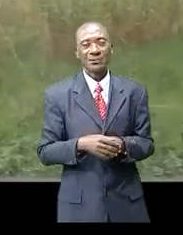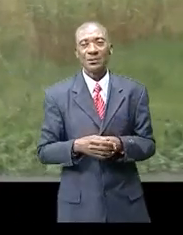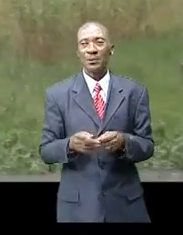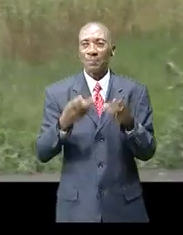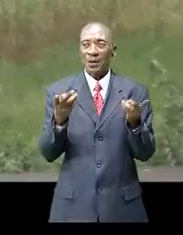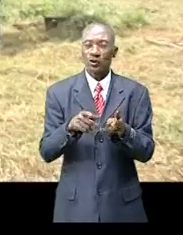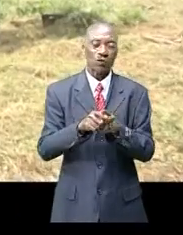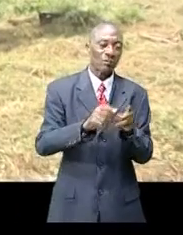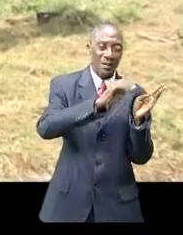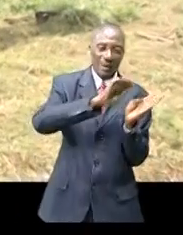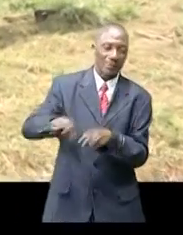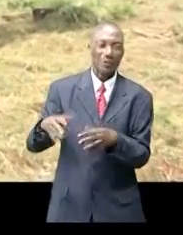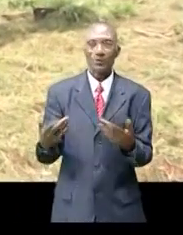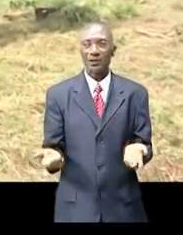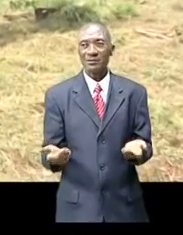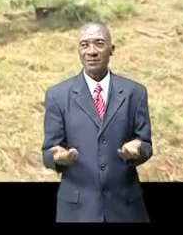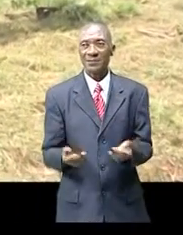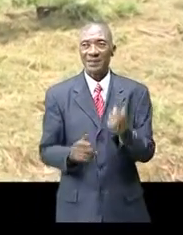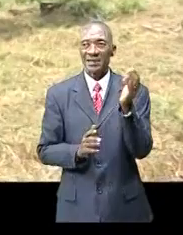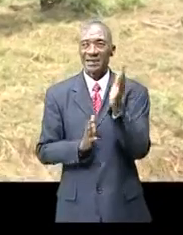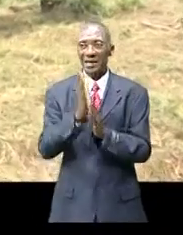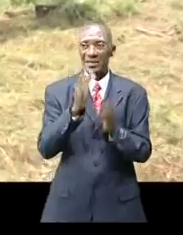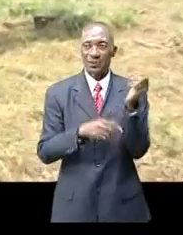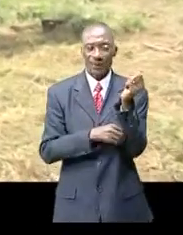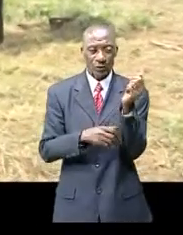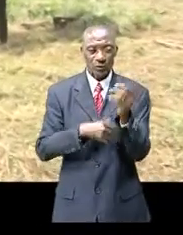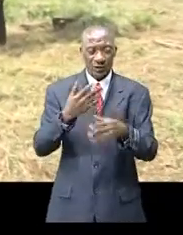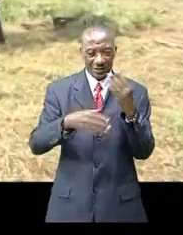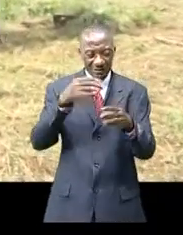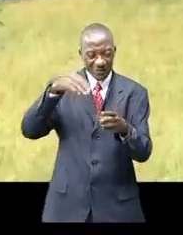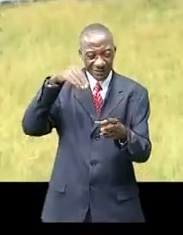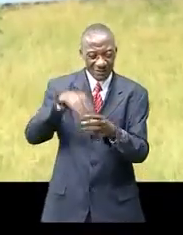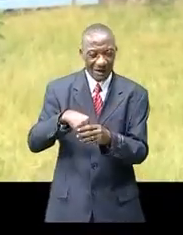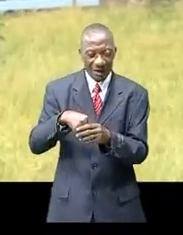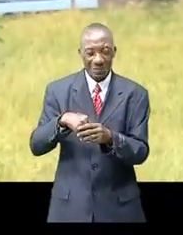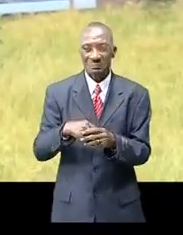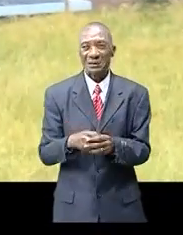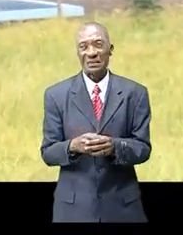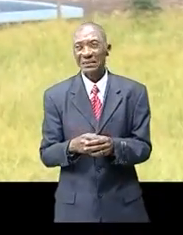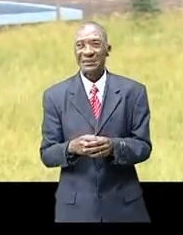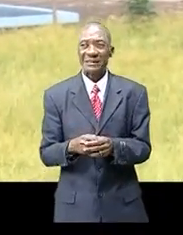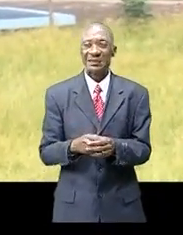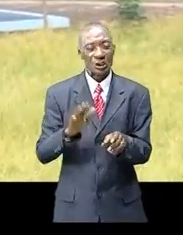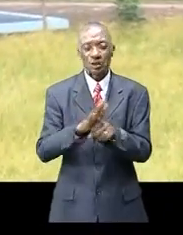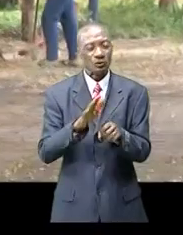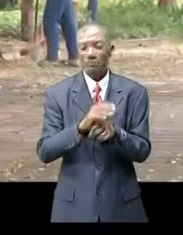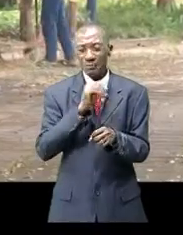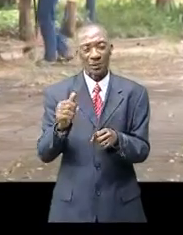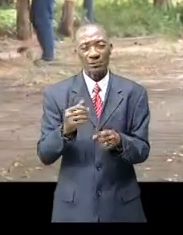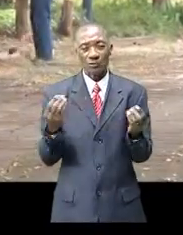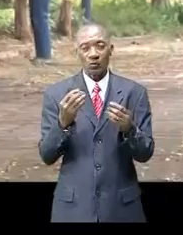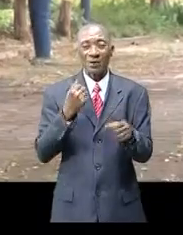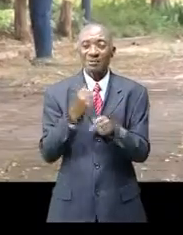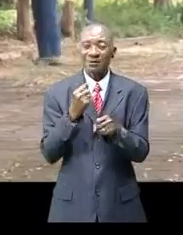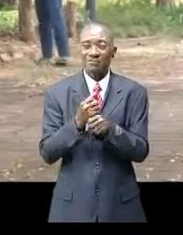triste sort. Le 15 agents commis à l'assainissement de ce site immense semble être insuffisant, mais il ne désarme